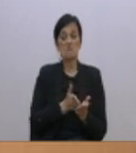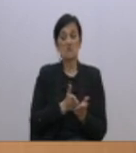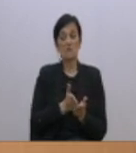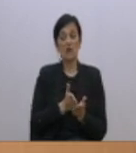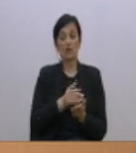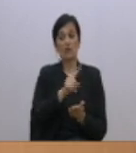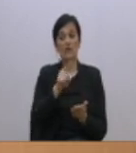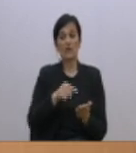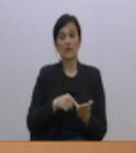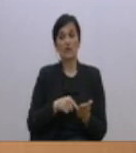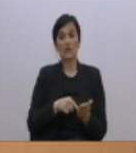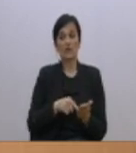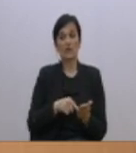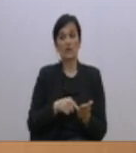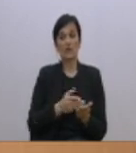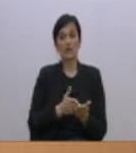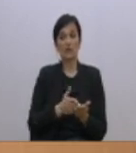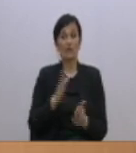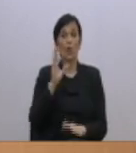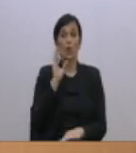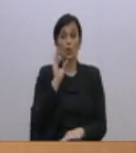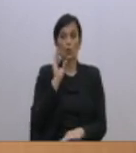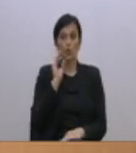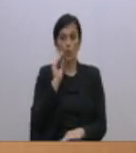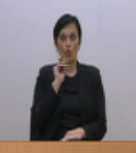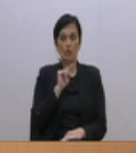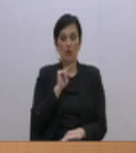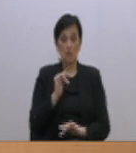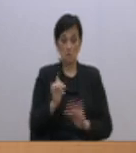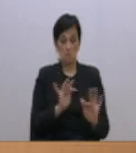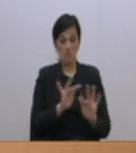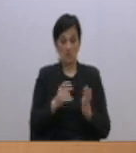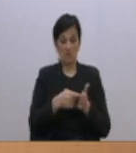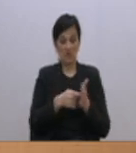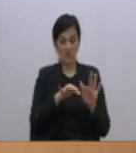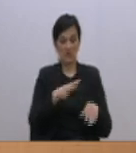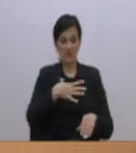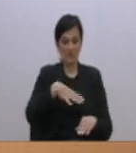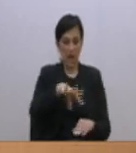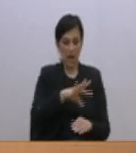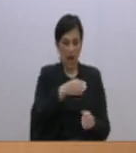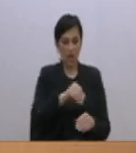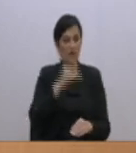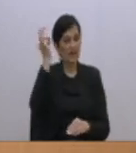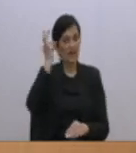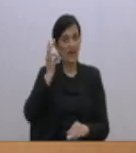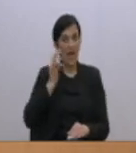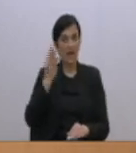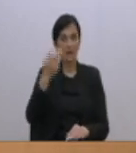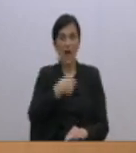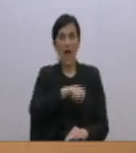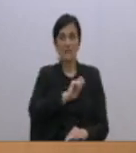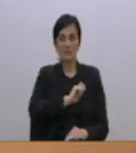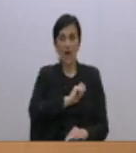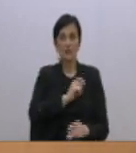ითხვის რვაში, როდესაც მიმდინარეობს გამოძიება საქართველოში, მიმდინარეობს გამოძიება გერმანიაში, ესპანეთში, ეს